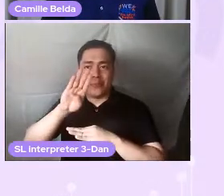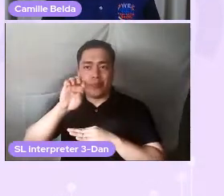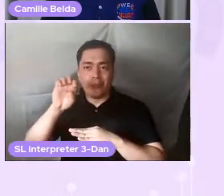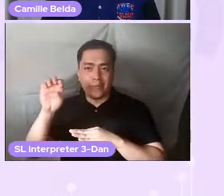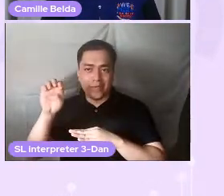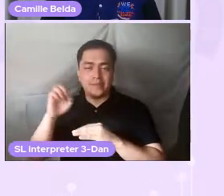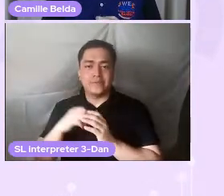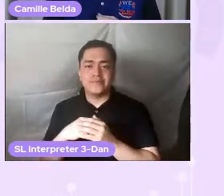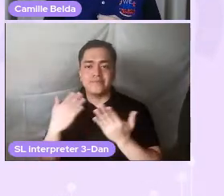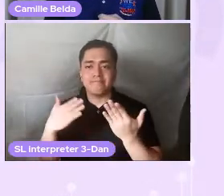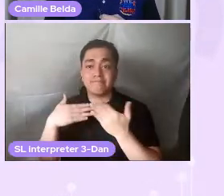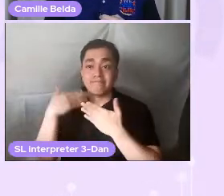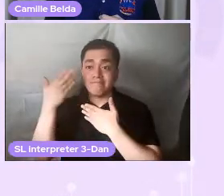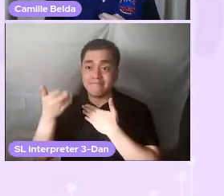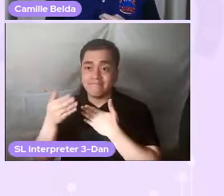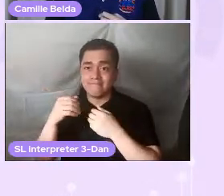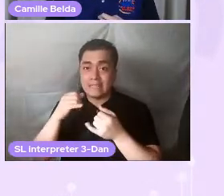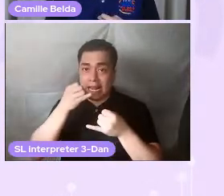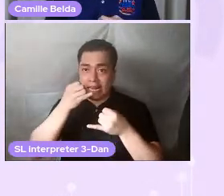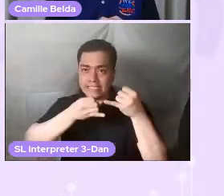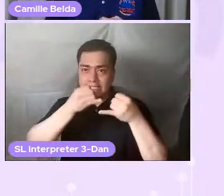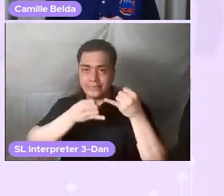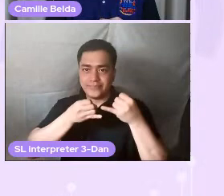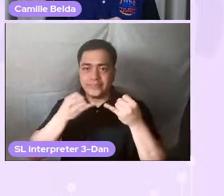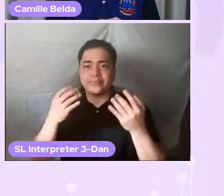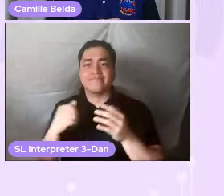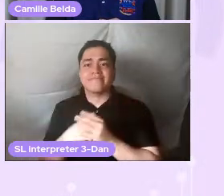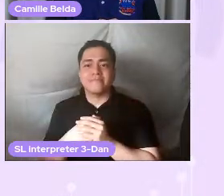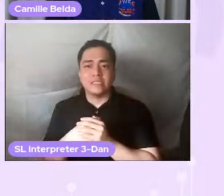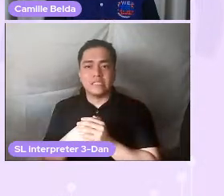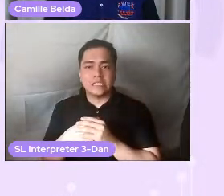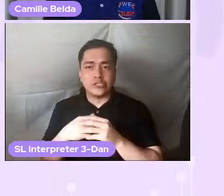Last item for our Crack the Code challenge.